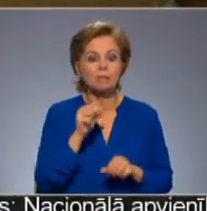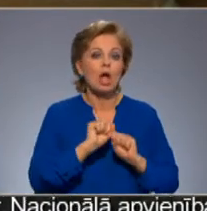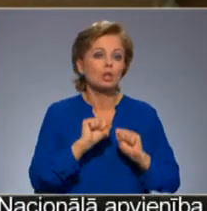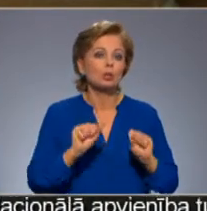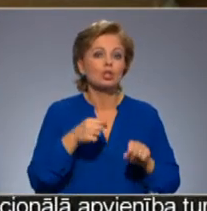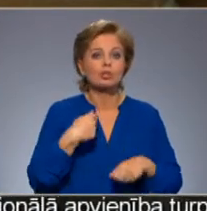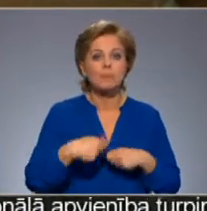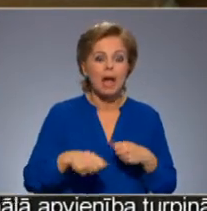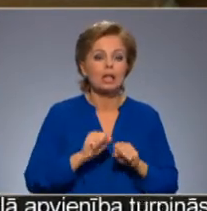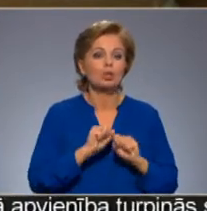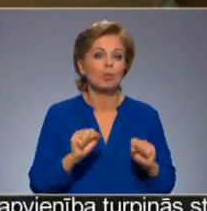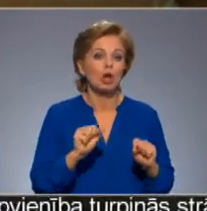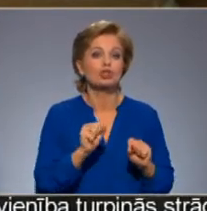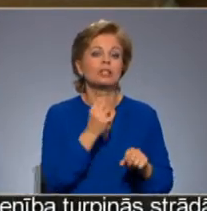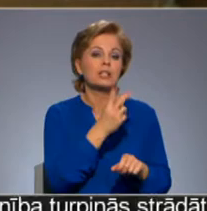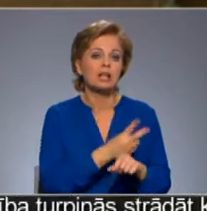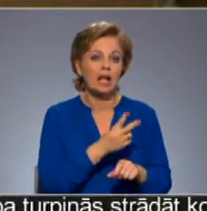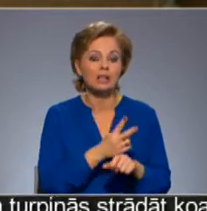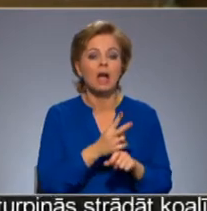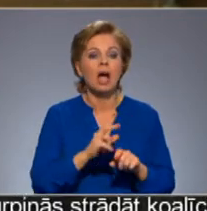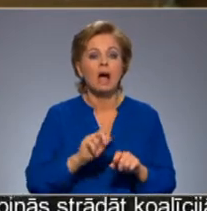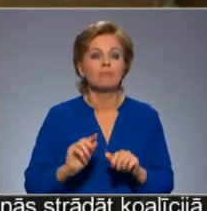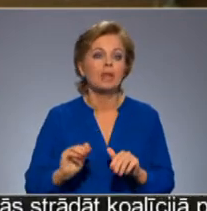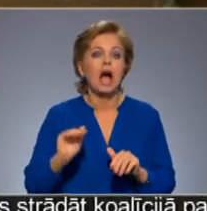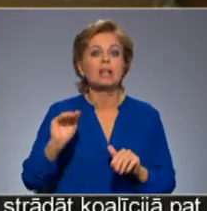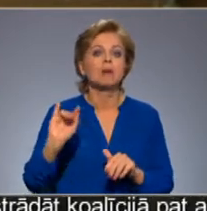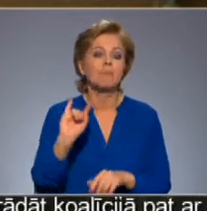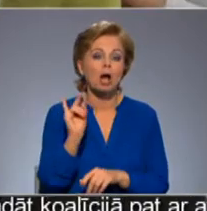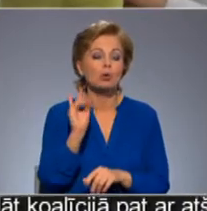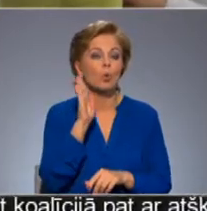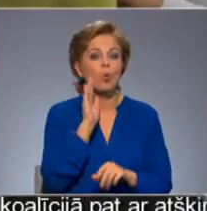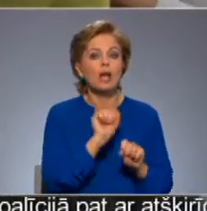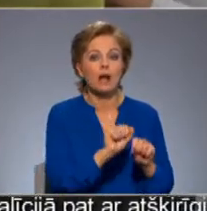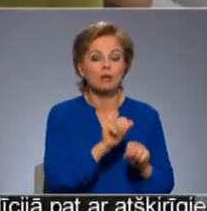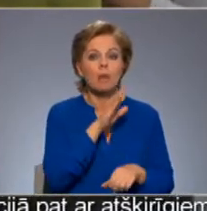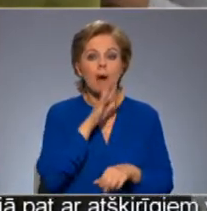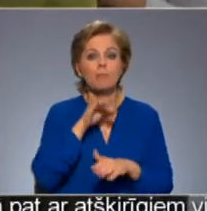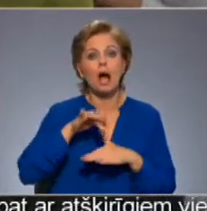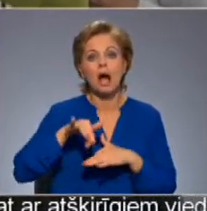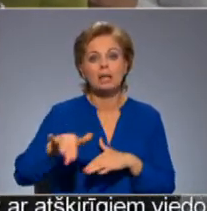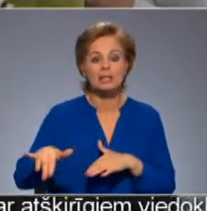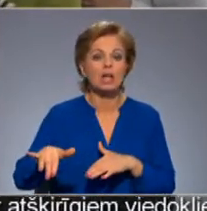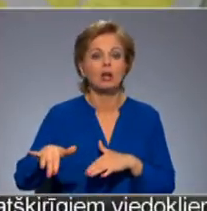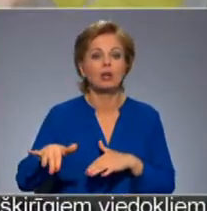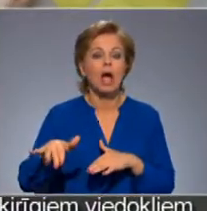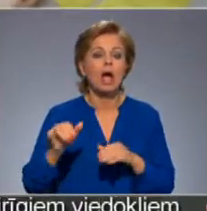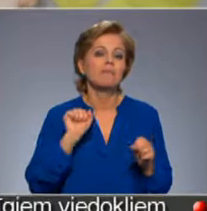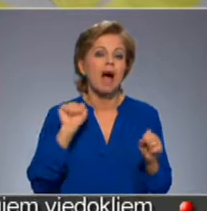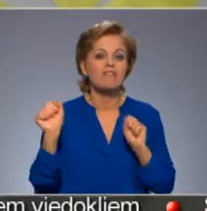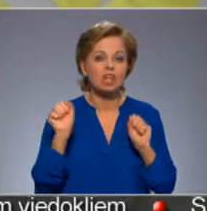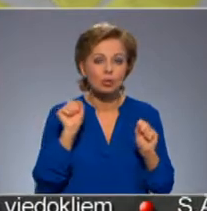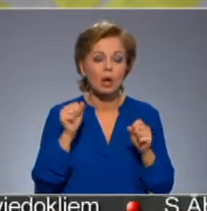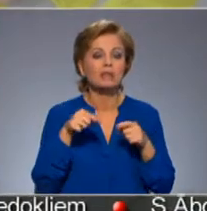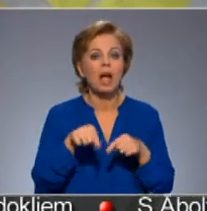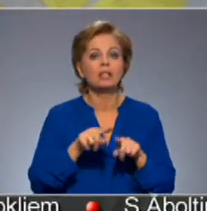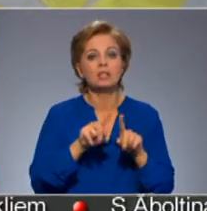spēlēties, droši kaut kur skriet un nu, tiešām attīstīt to, vai arī kamēr mazulītes čuči ratiņos, mamma varbūt ir iespēja aizies to pašā ar trenažieru un pavingrot. Tādas